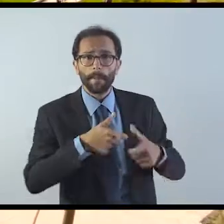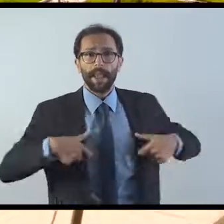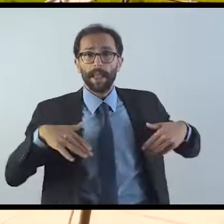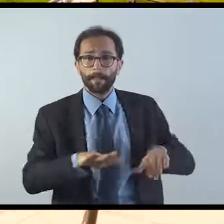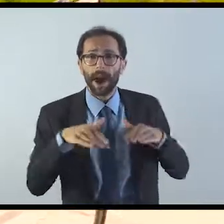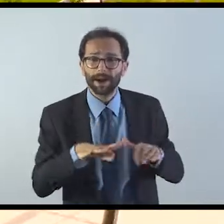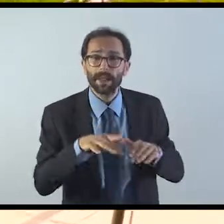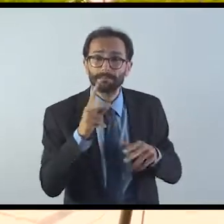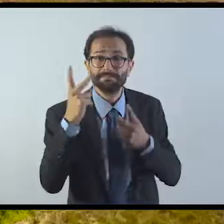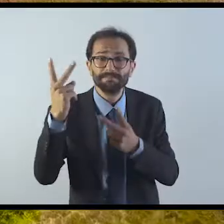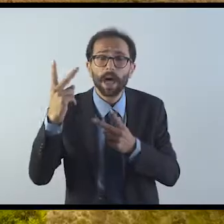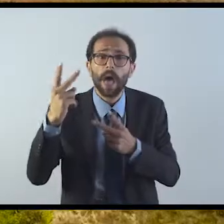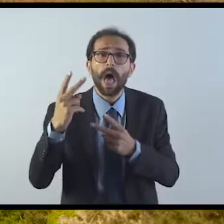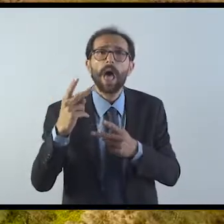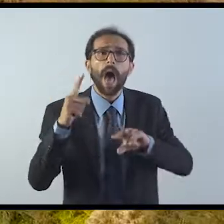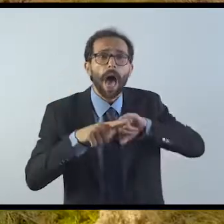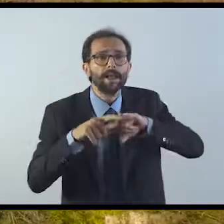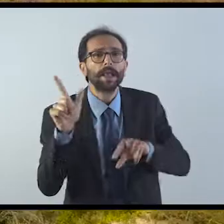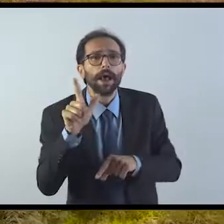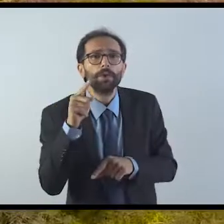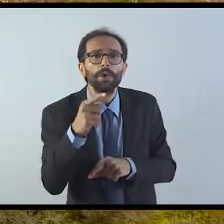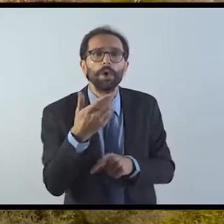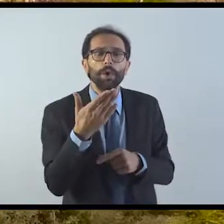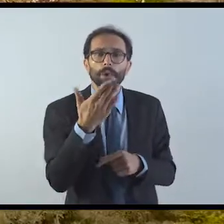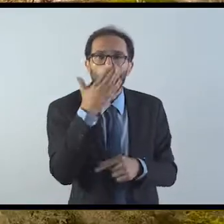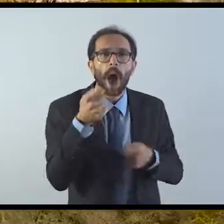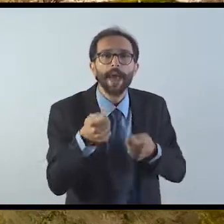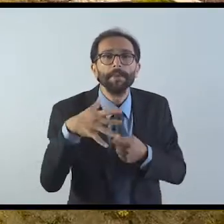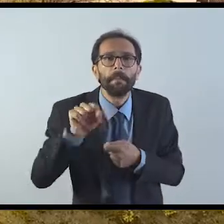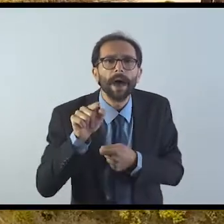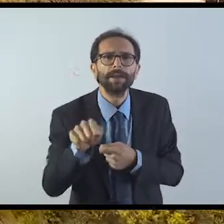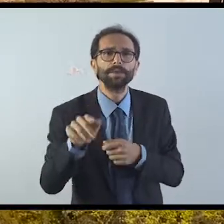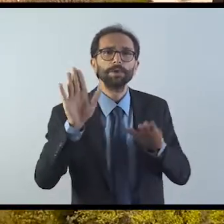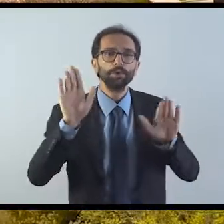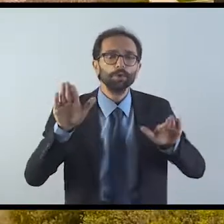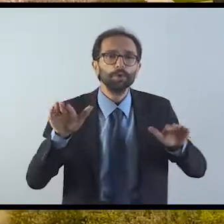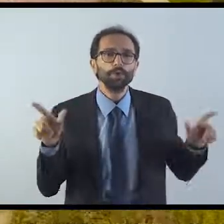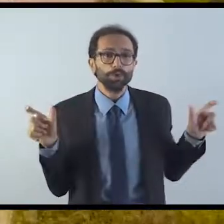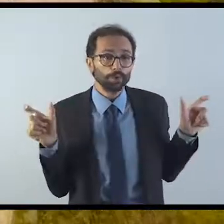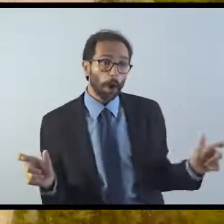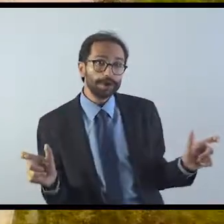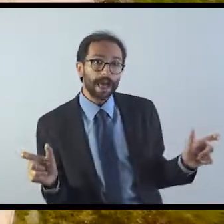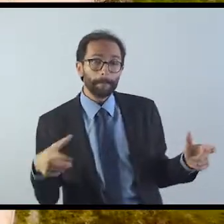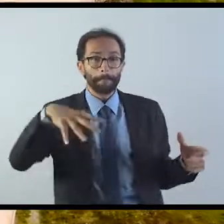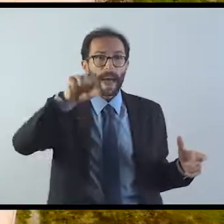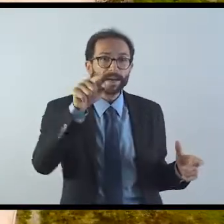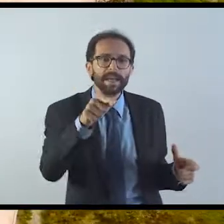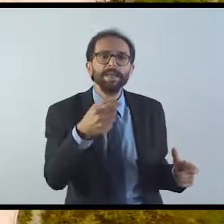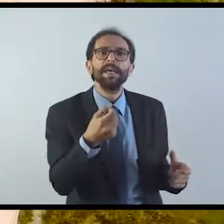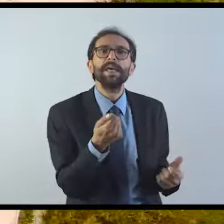günü Doğa Eğitim Merkezi kuş gözlem alanı ve Tıbbi aromatik bitkiler bahçesi yapılmıştır